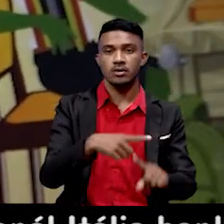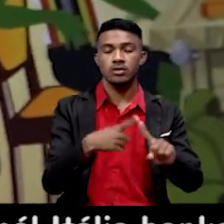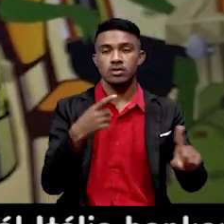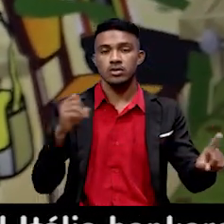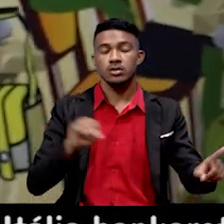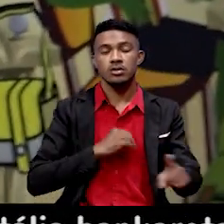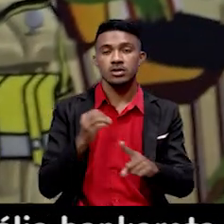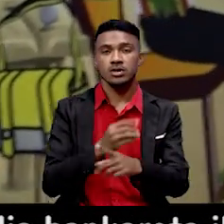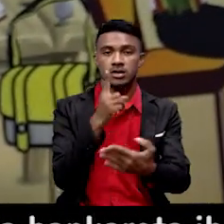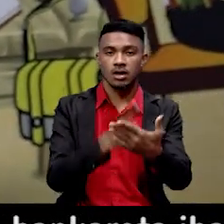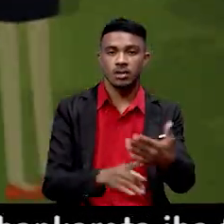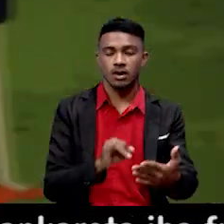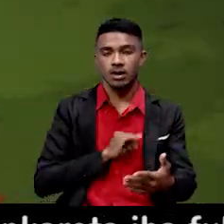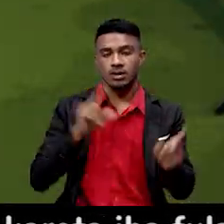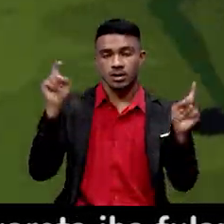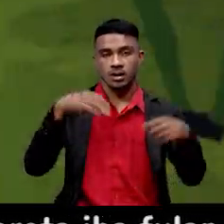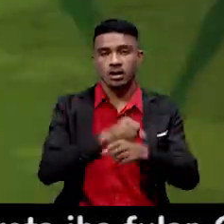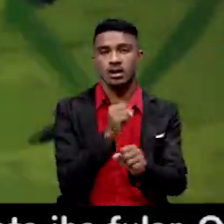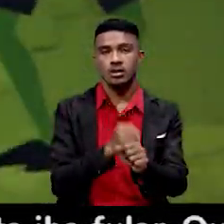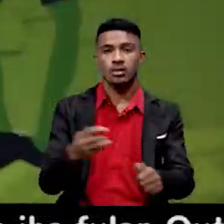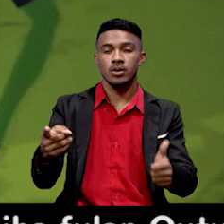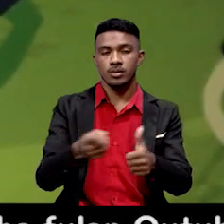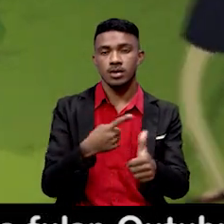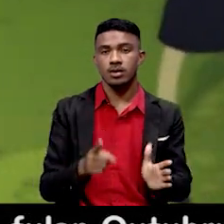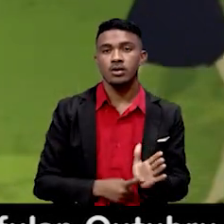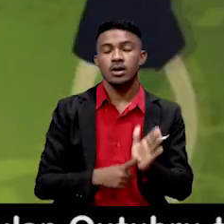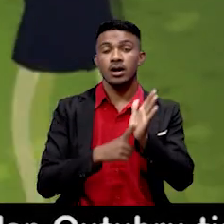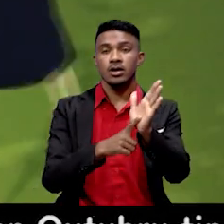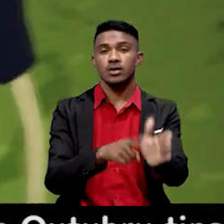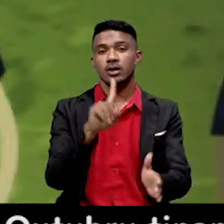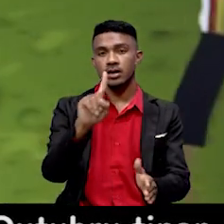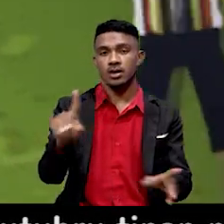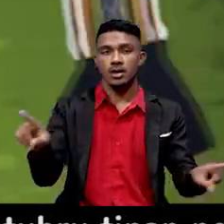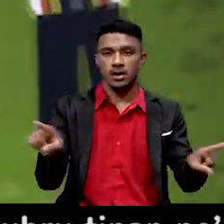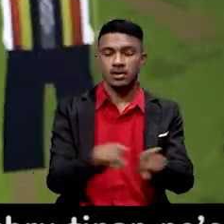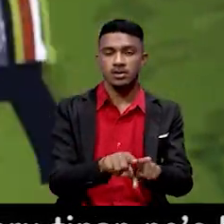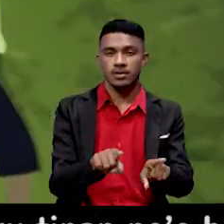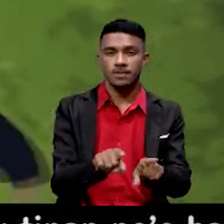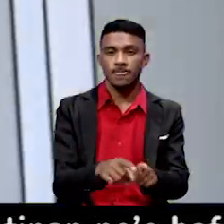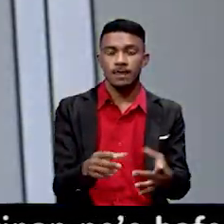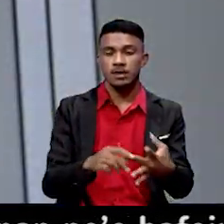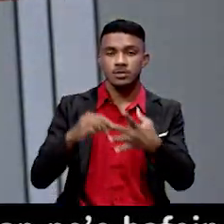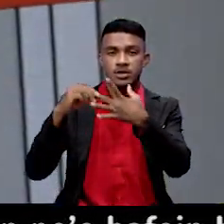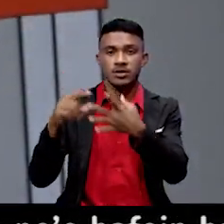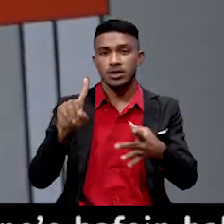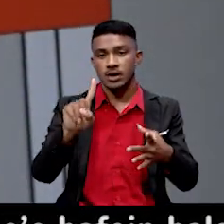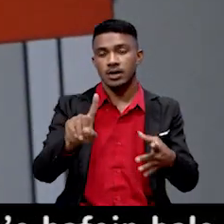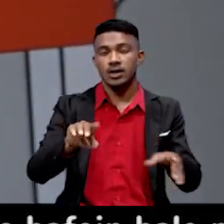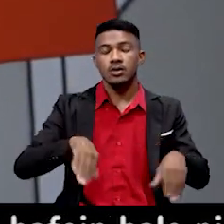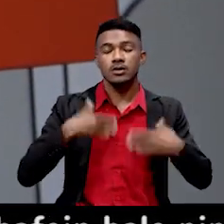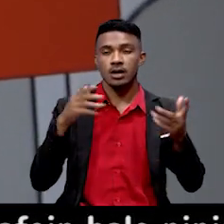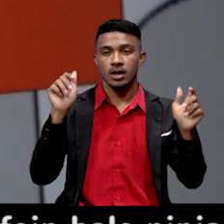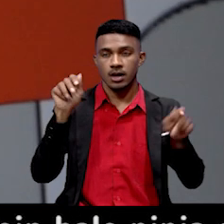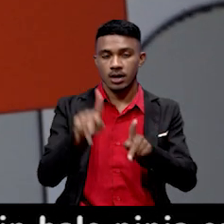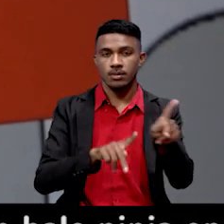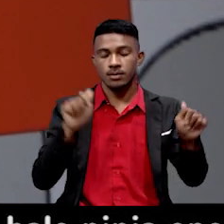tenser halu. Yang pertama hau tenser hati dia hatu kata dia. Oh ini tenser saya opera spesifik itu untuk apa? Emang bel konsumen. Konsumen saya